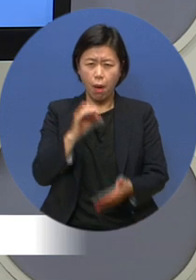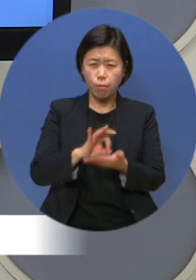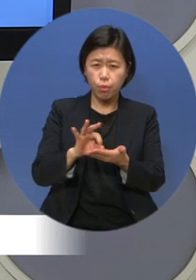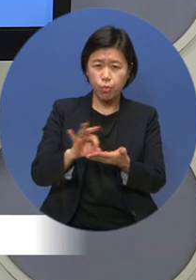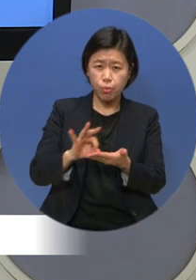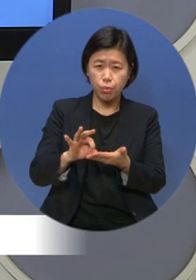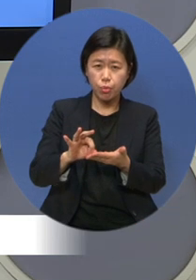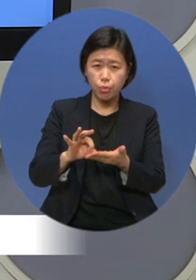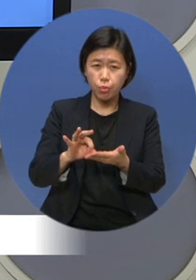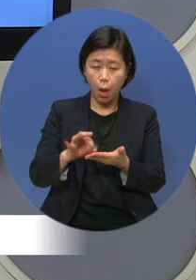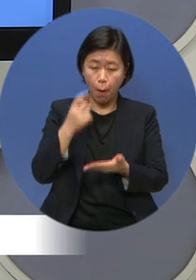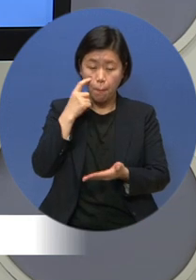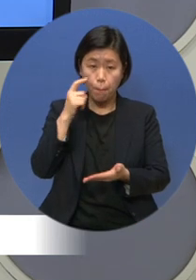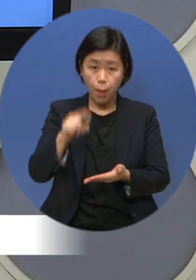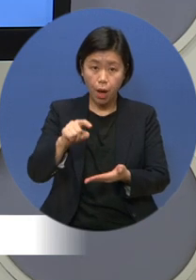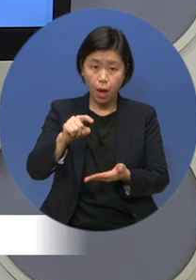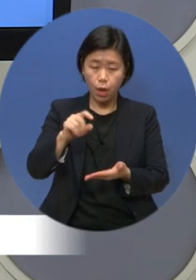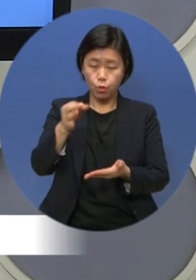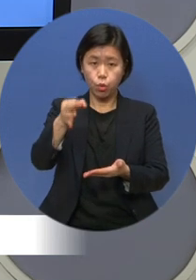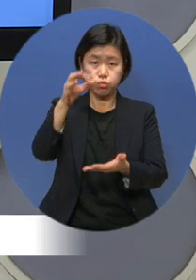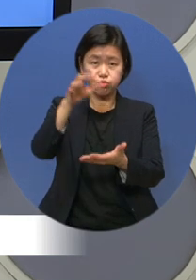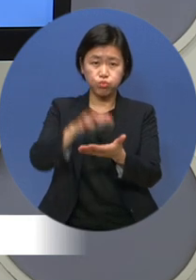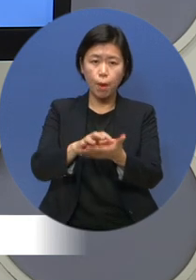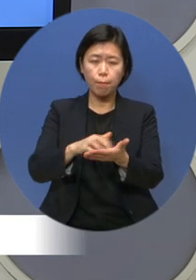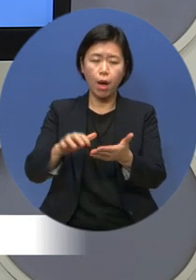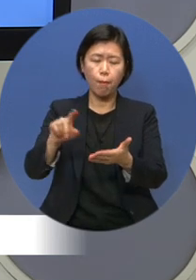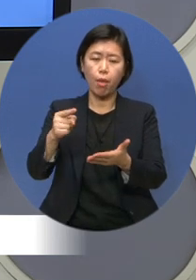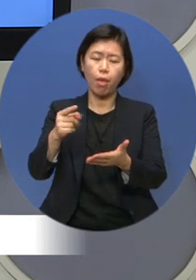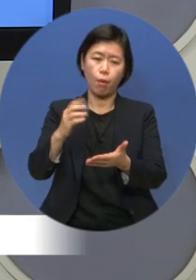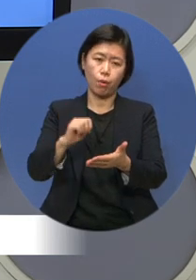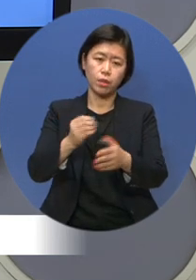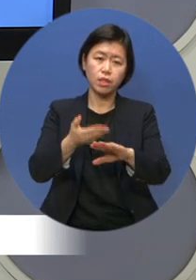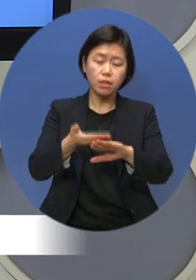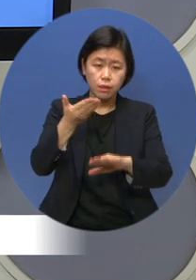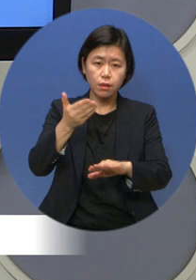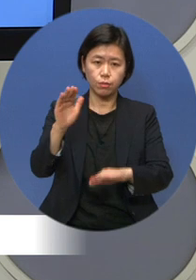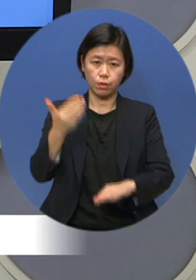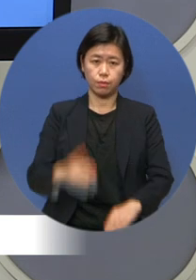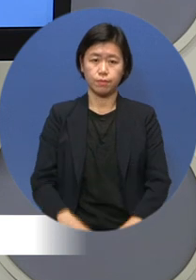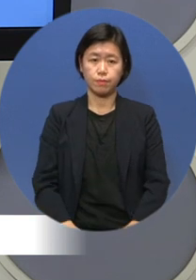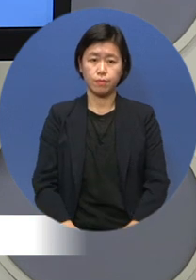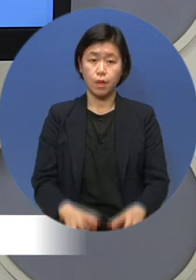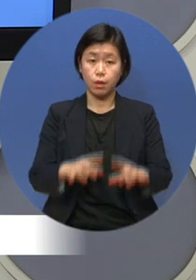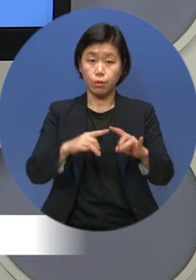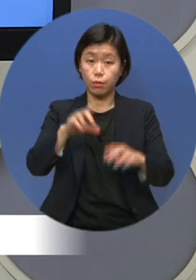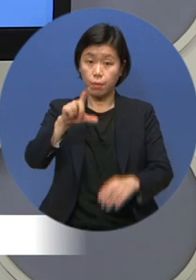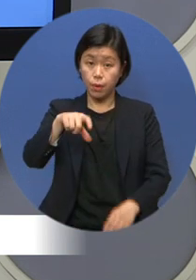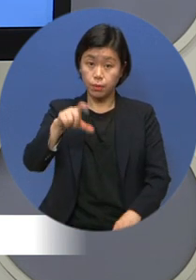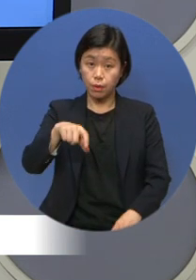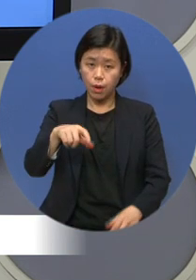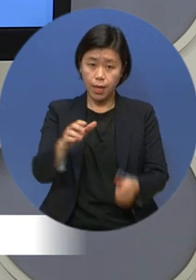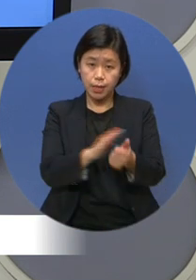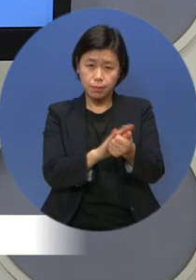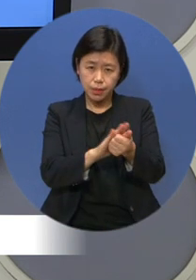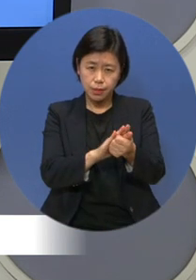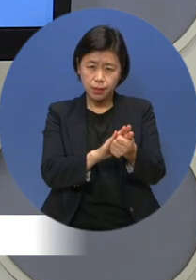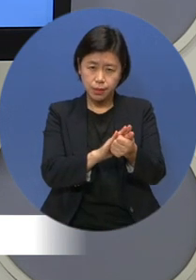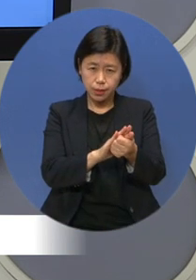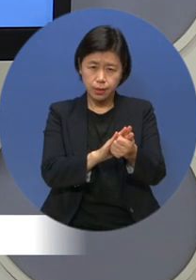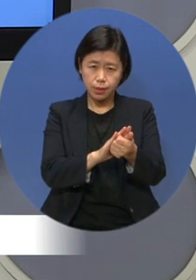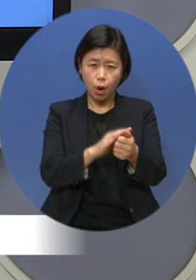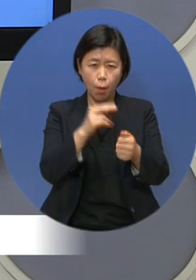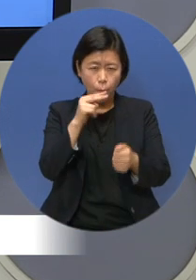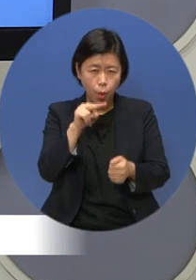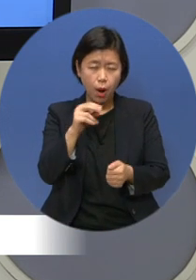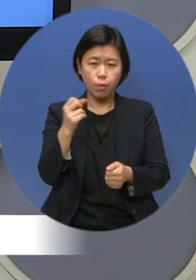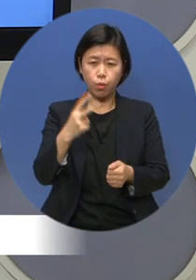넘는 등 복지재정 누수 가 이어지고 있는 것으로 조사 되는데요 전자바우처 는 서비스 시청과 이용 비용